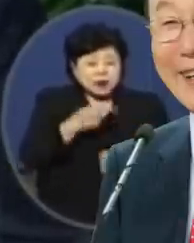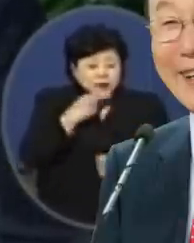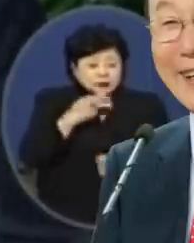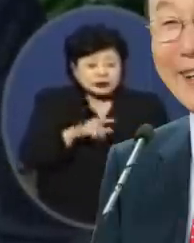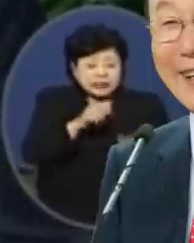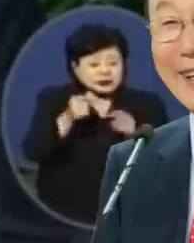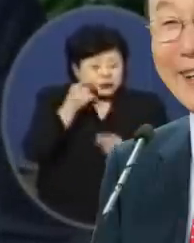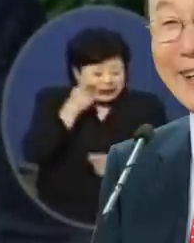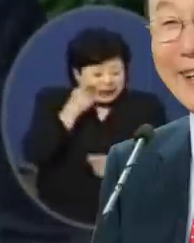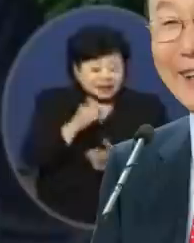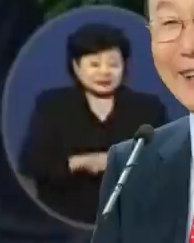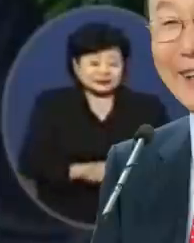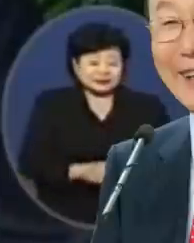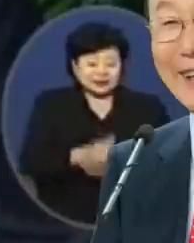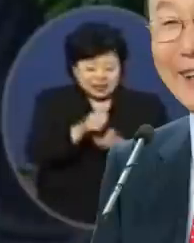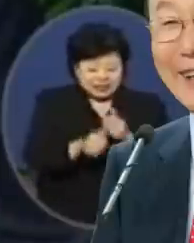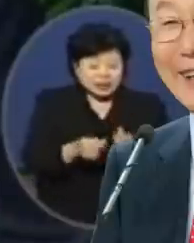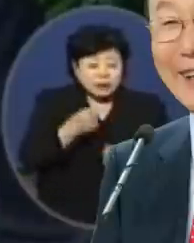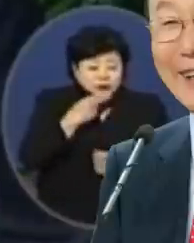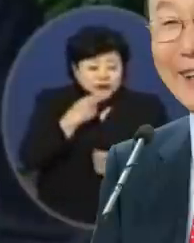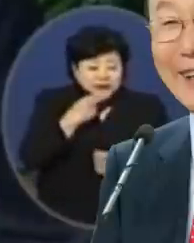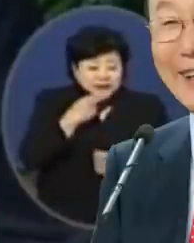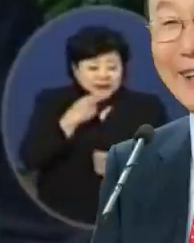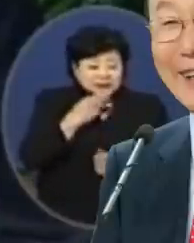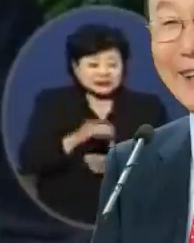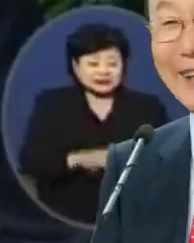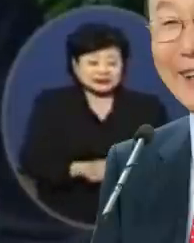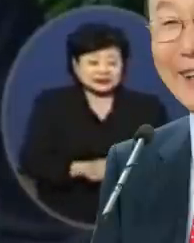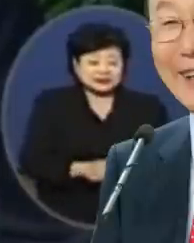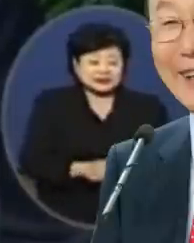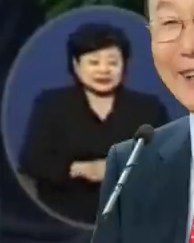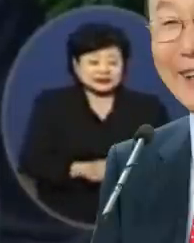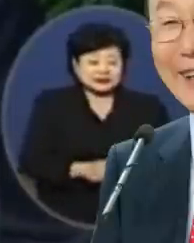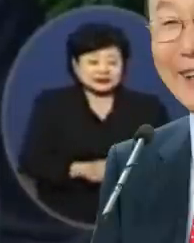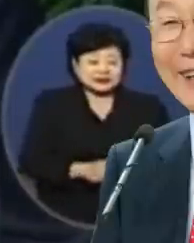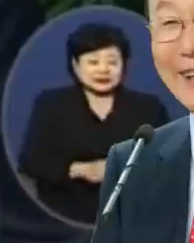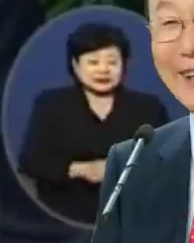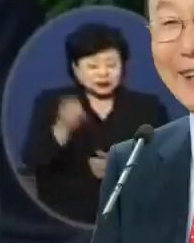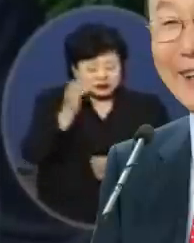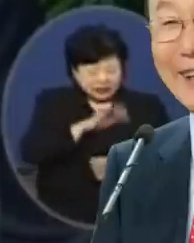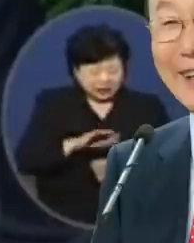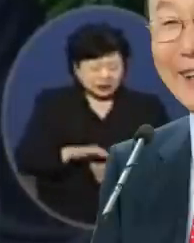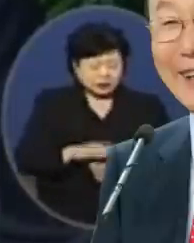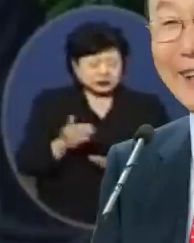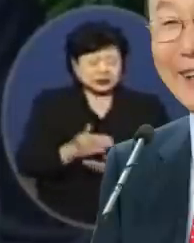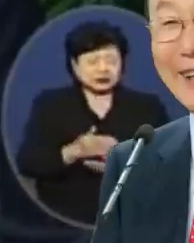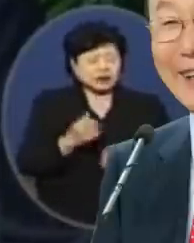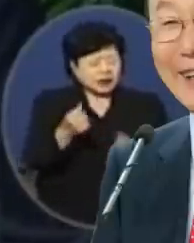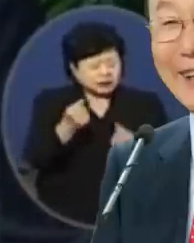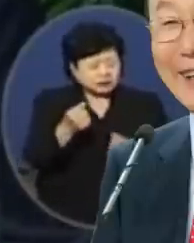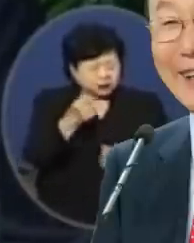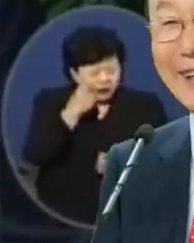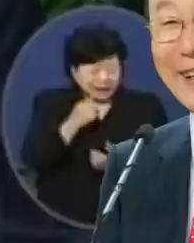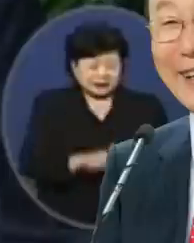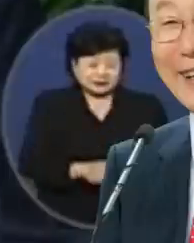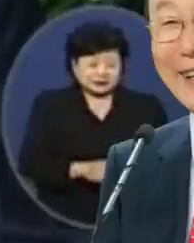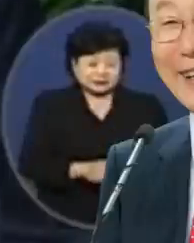못 산다. 하나님 없이는 영혼이 잘 되고 범사가 잘 되고 강건하게 못 된다.